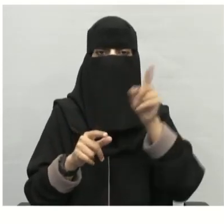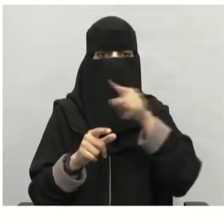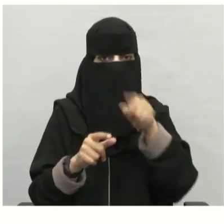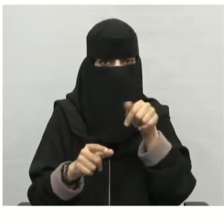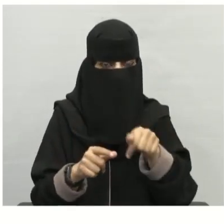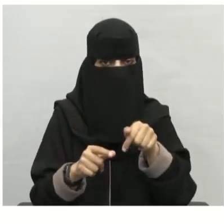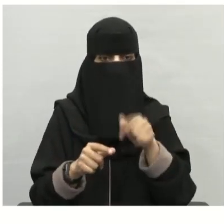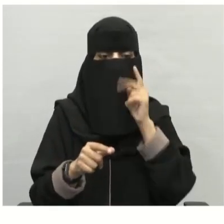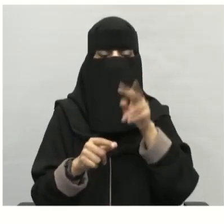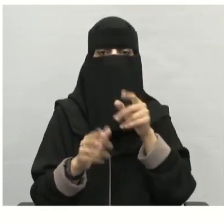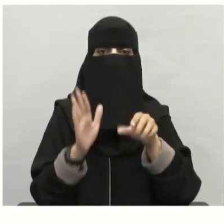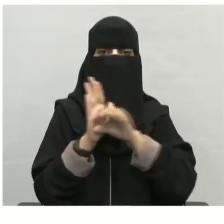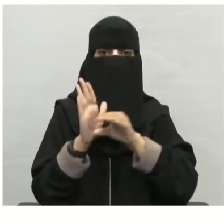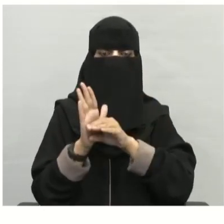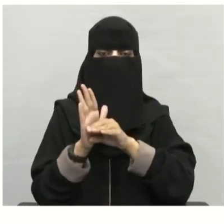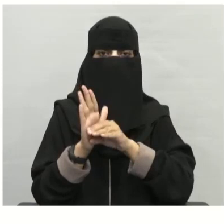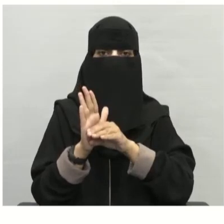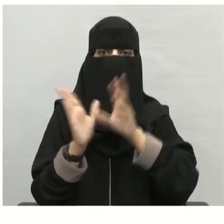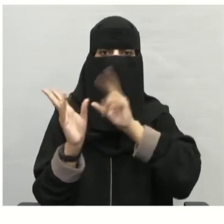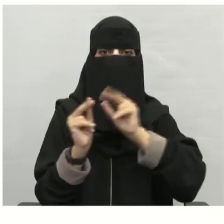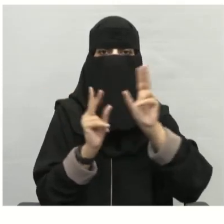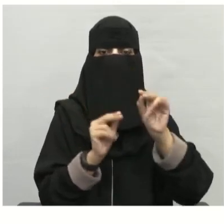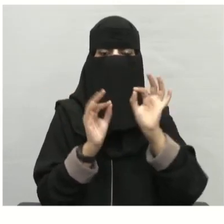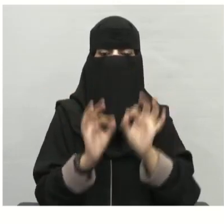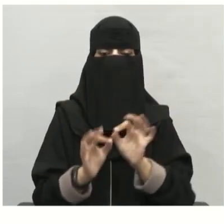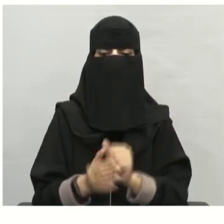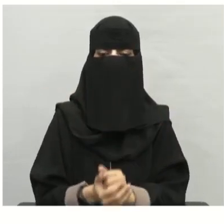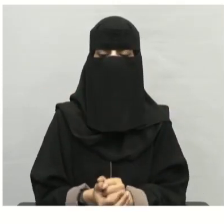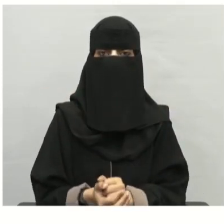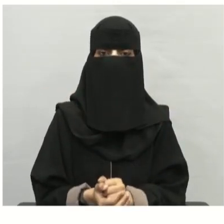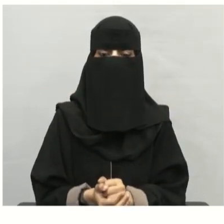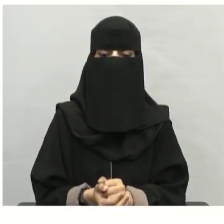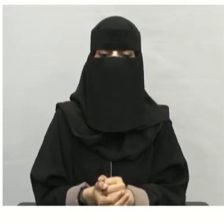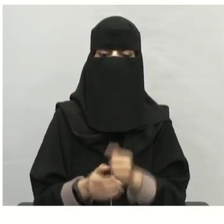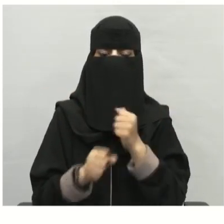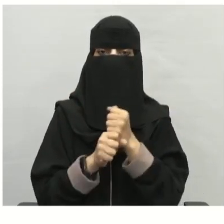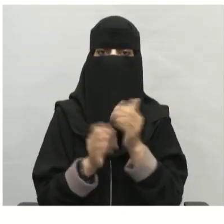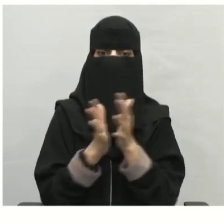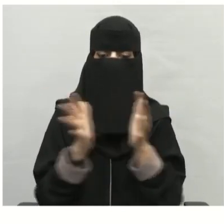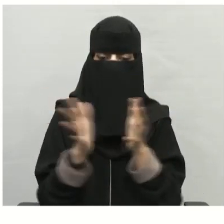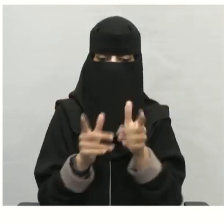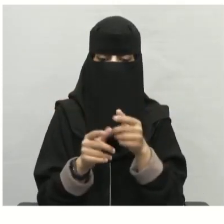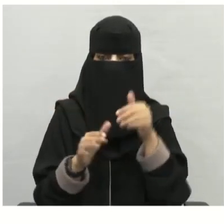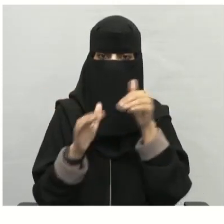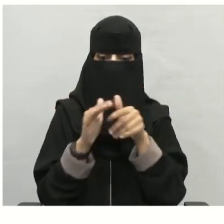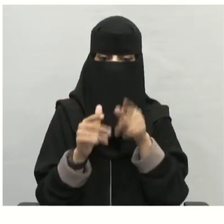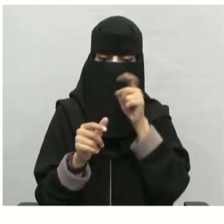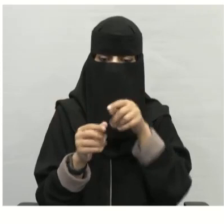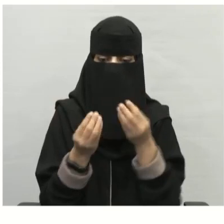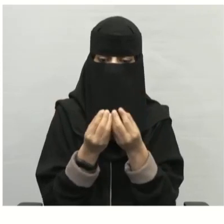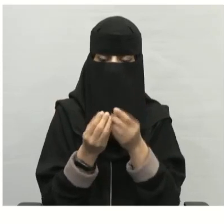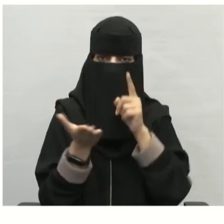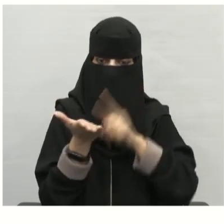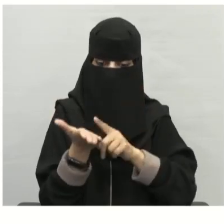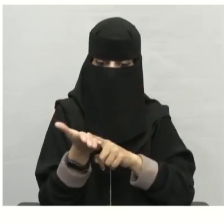او تحمل علامات تجاريه مقلده ايضا حجم وزن السلعه التموينيه والغذائيه يجب ان يكون